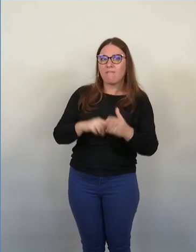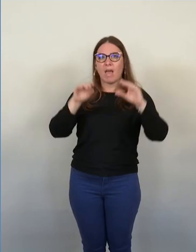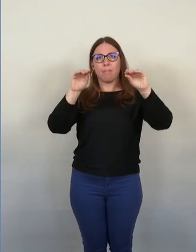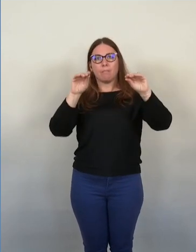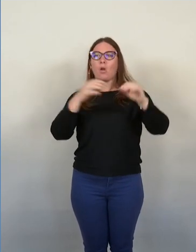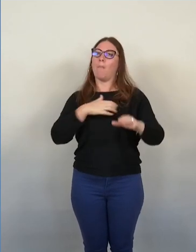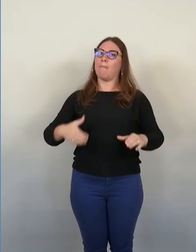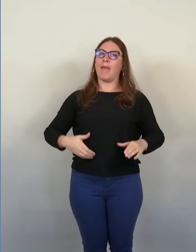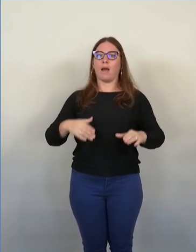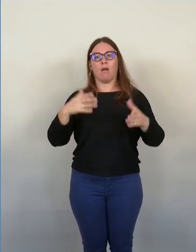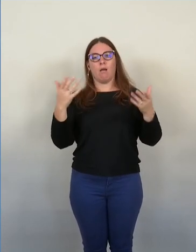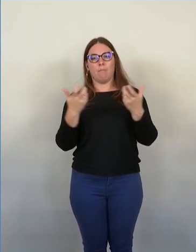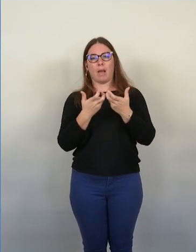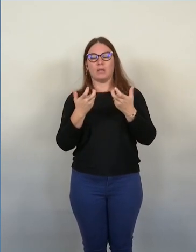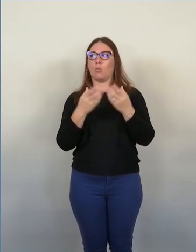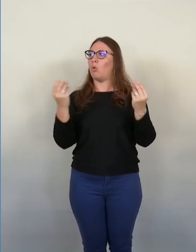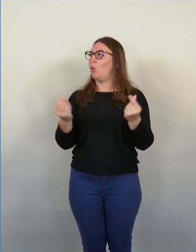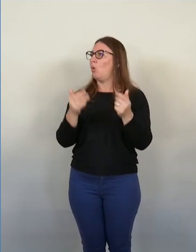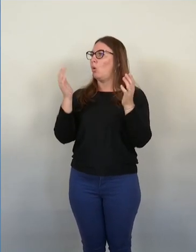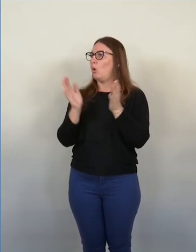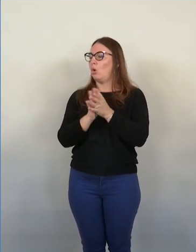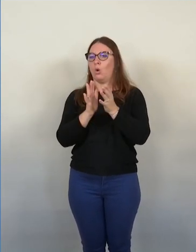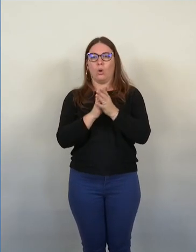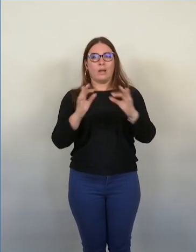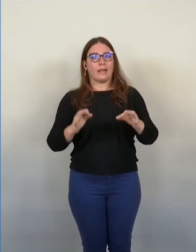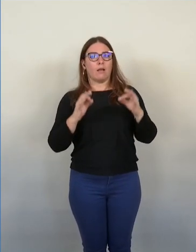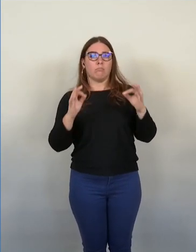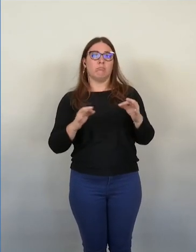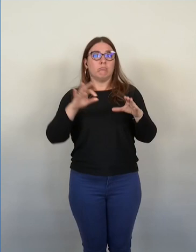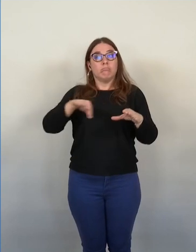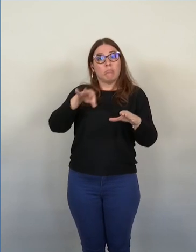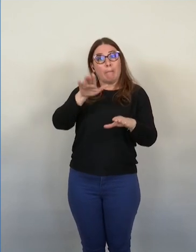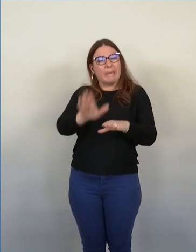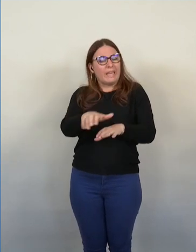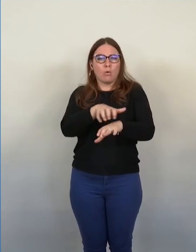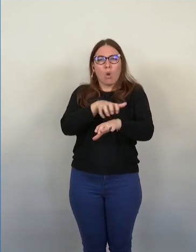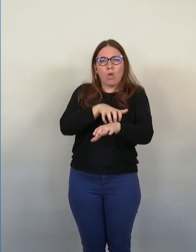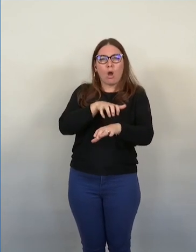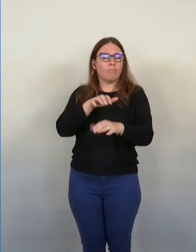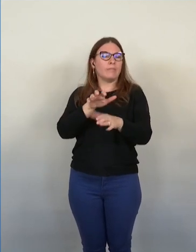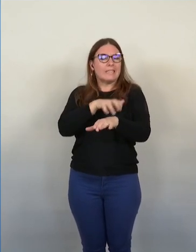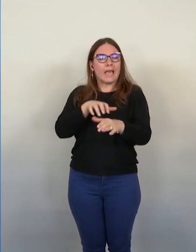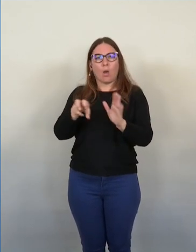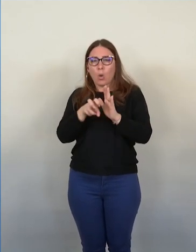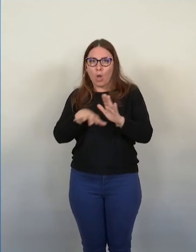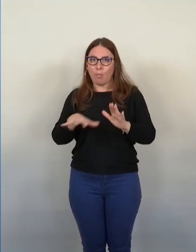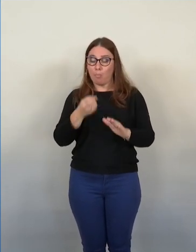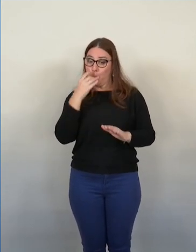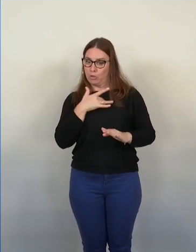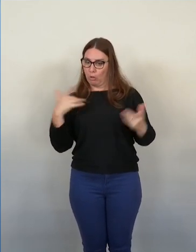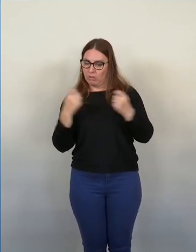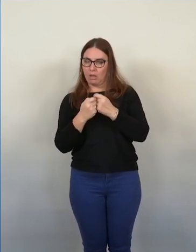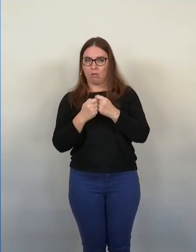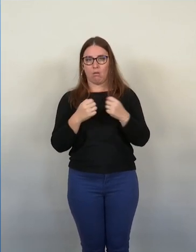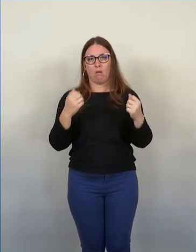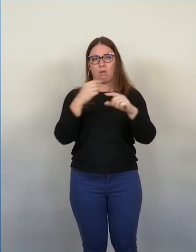maire faire une recette je sais pas moi d'une recette traditionnelle grenobloise ou iserroise euh qui soit bonne pour la santé plutôt qu'un tacos dont on sait